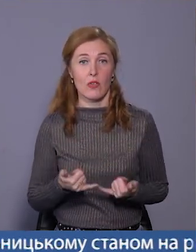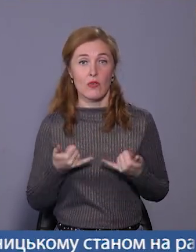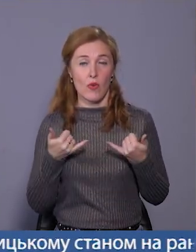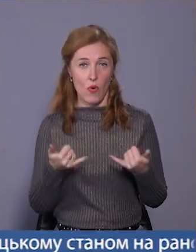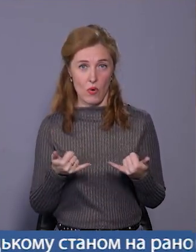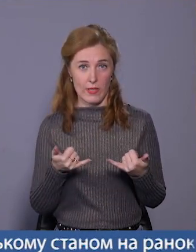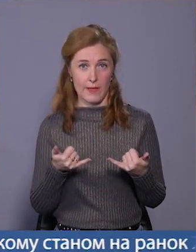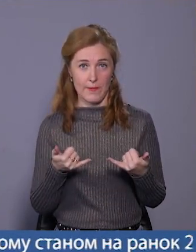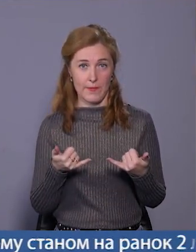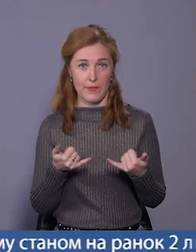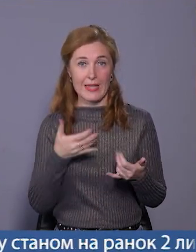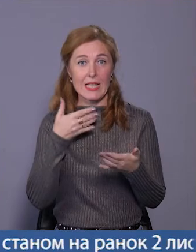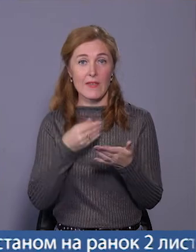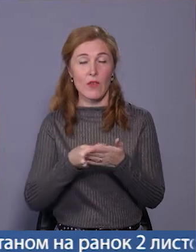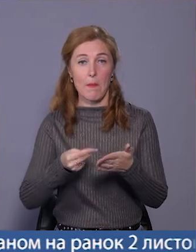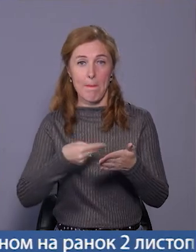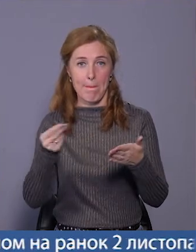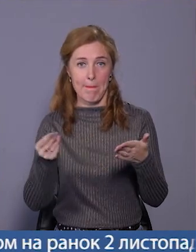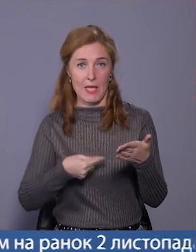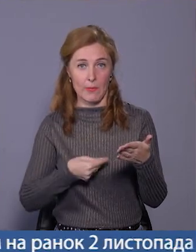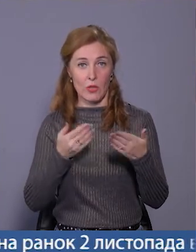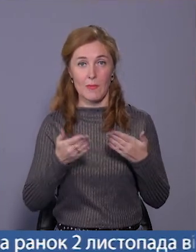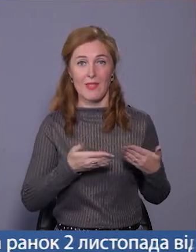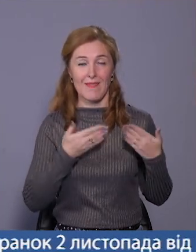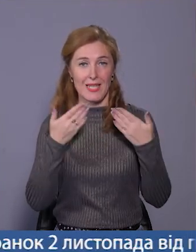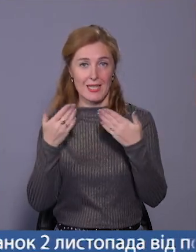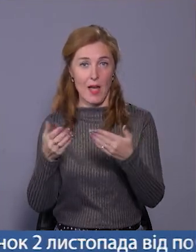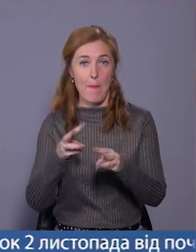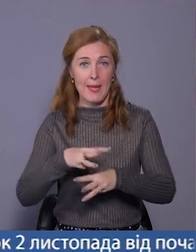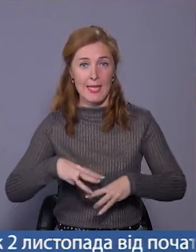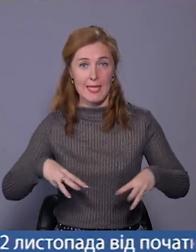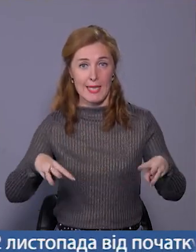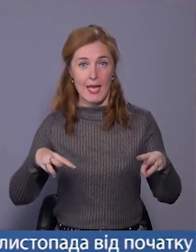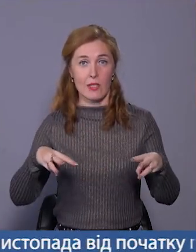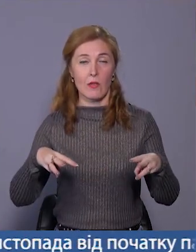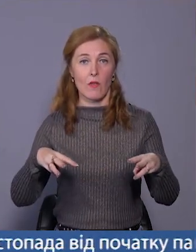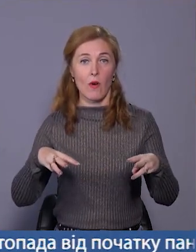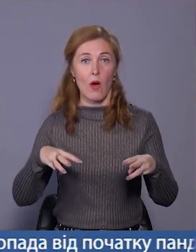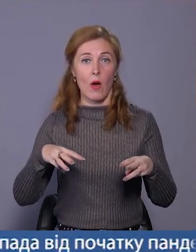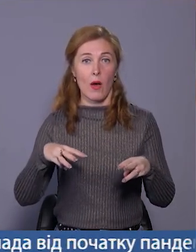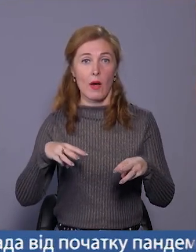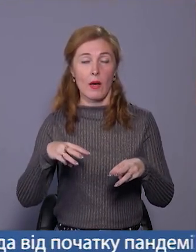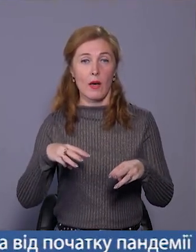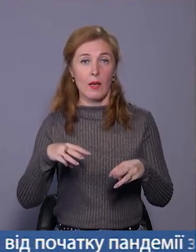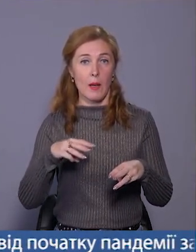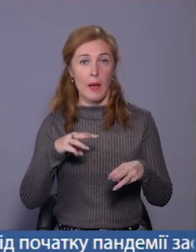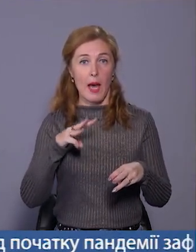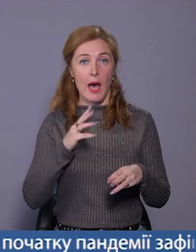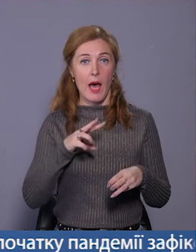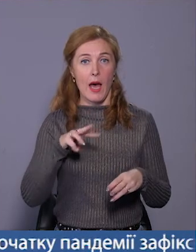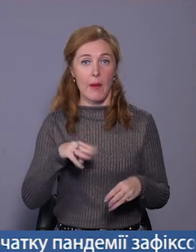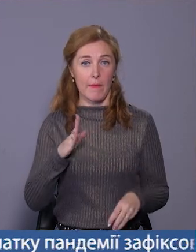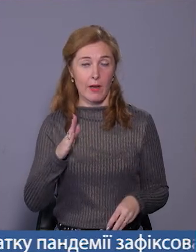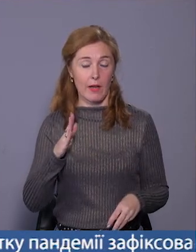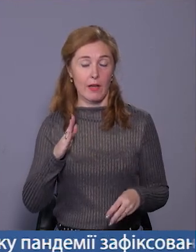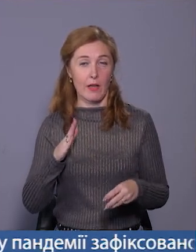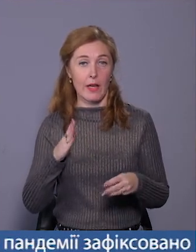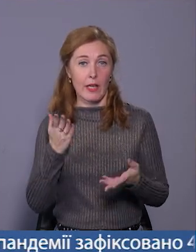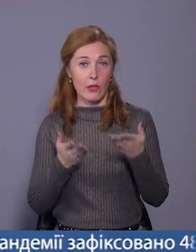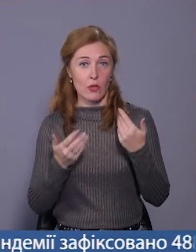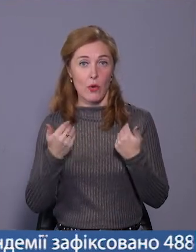Я сьогодні за своїм підписом звертаюся в Міністерство внутрішніх справ, Службу безпеки України. Якщо ми піддаємо